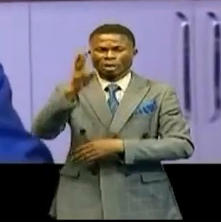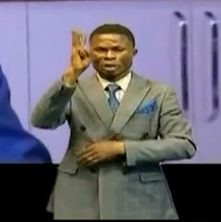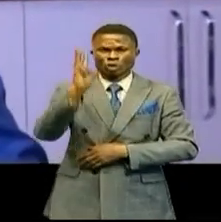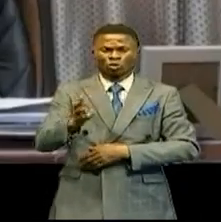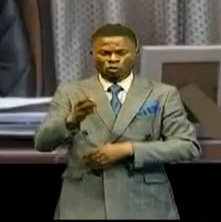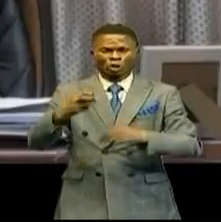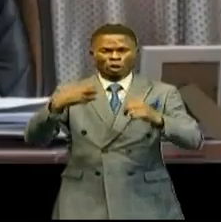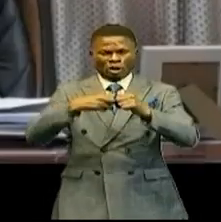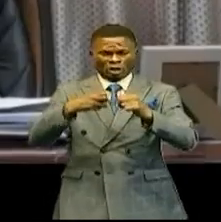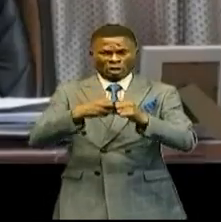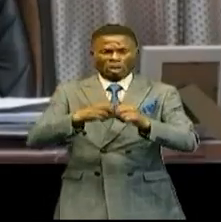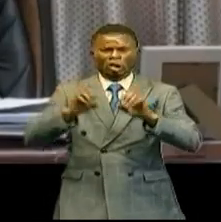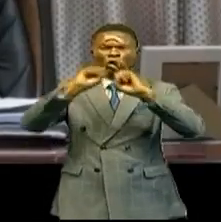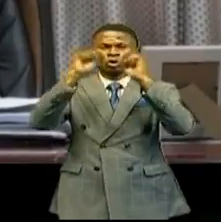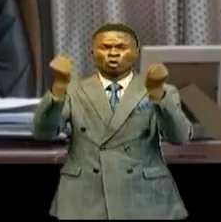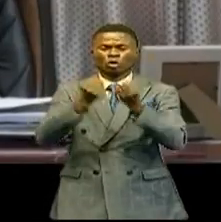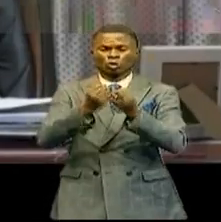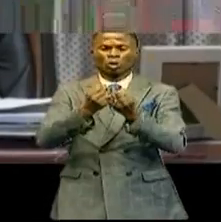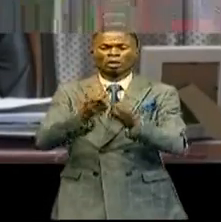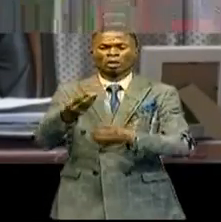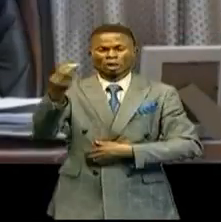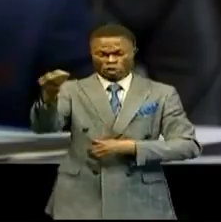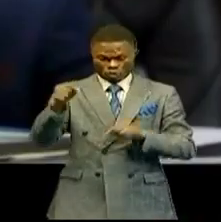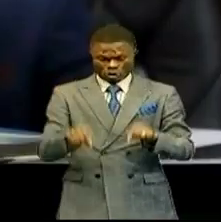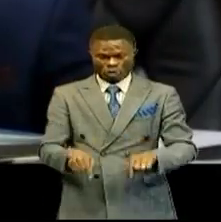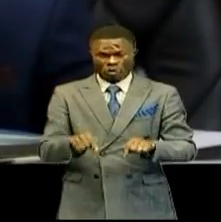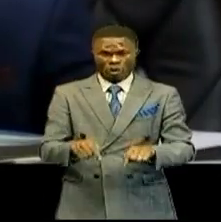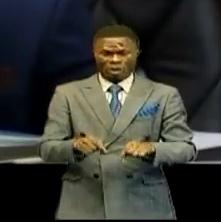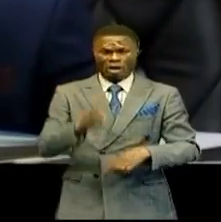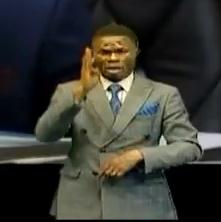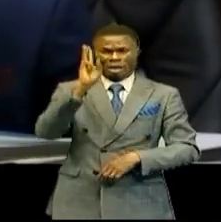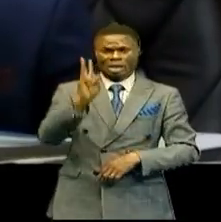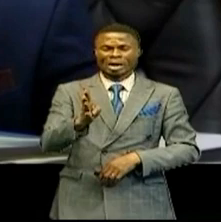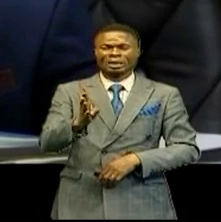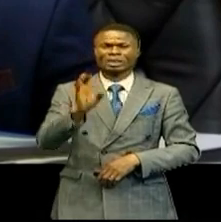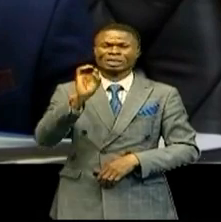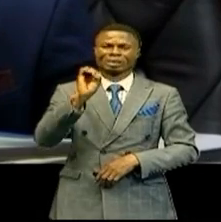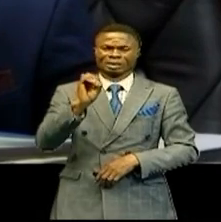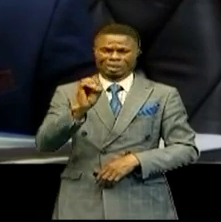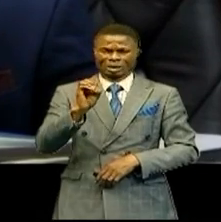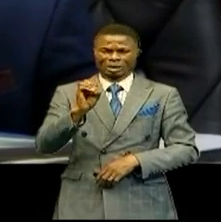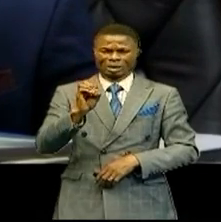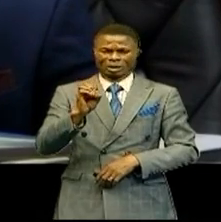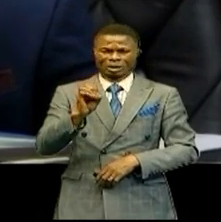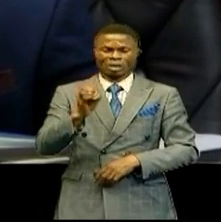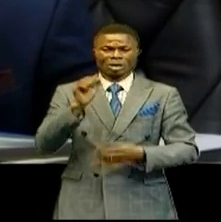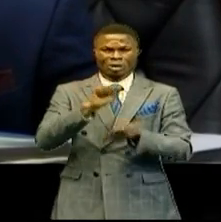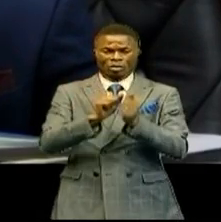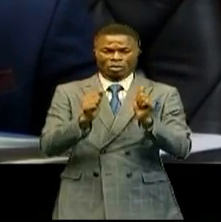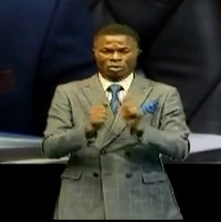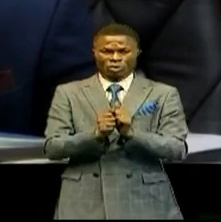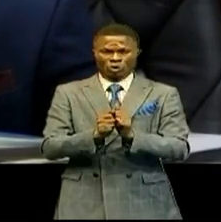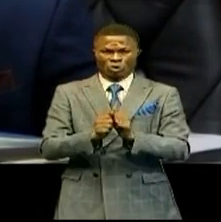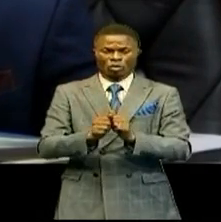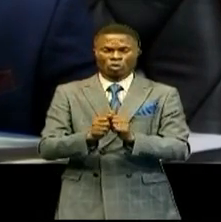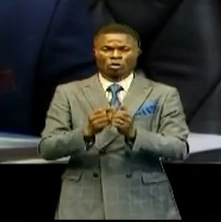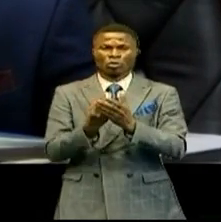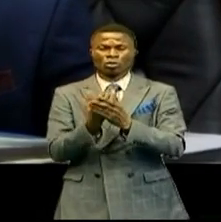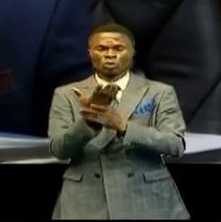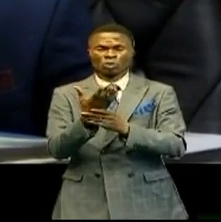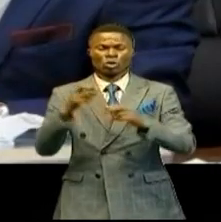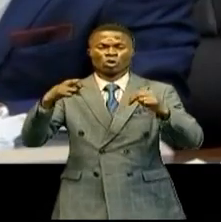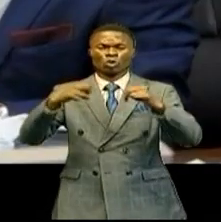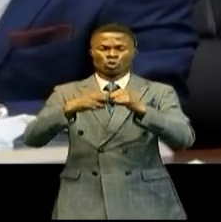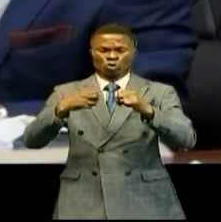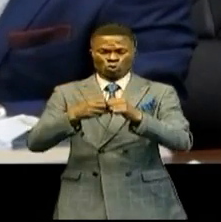MW alors que la SNEL ne fournit actuellement que 450. En ce qui concerne le réseau de fourniture de